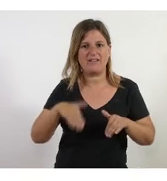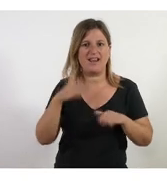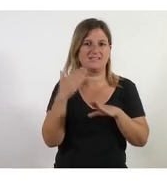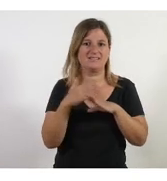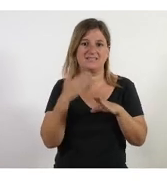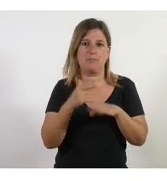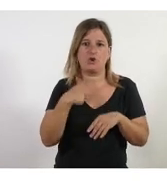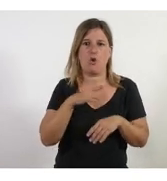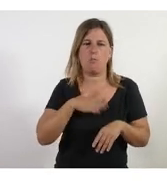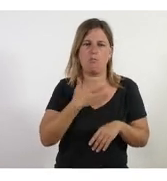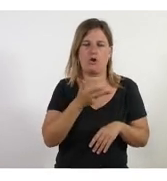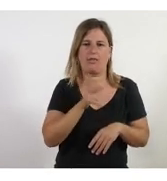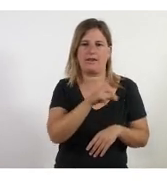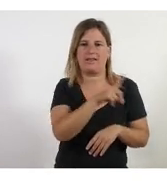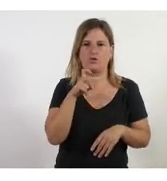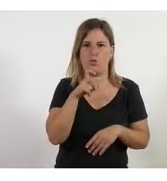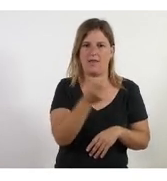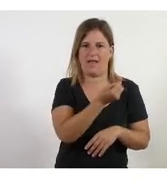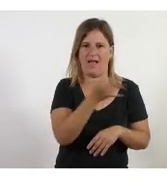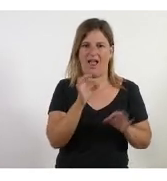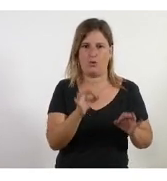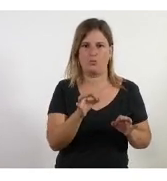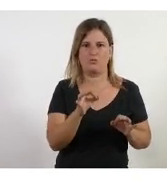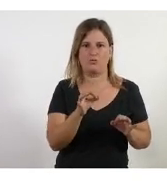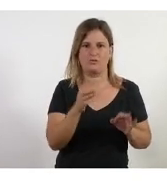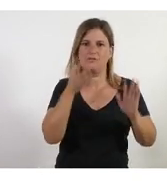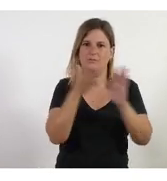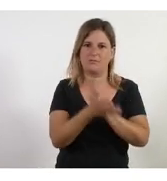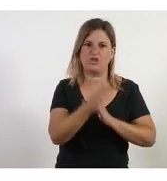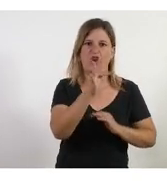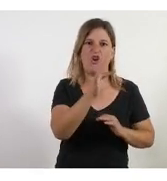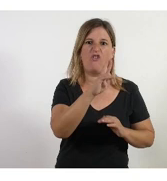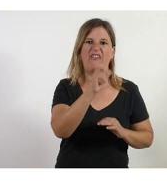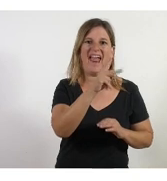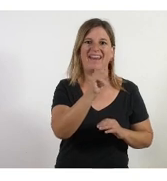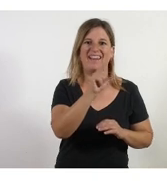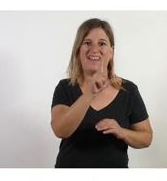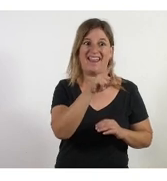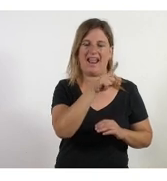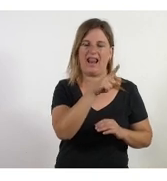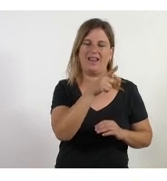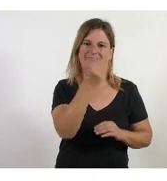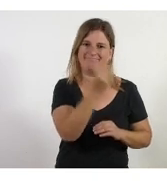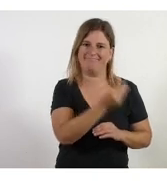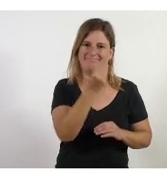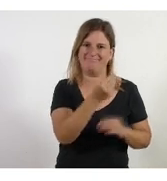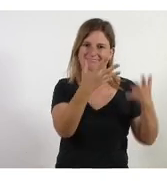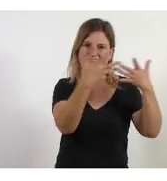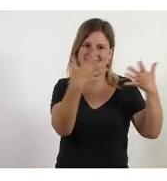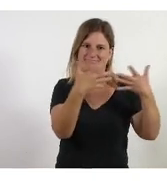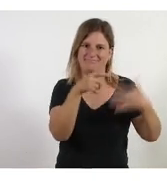possibilitat d'escollir, no? Que és precisament això, que és la maestria del Viktor Frankl, no? D'aquesta petita maestria, aquesta